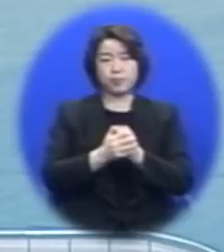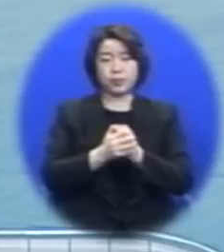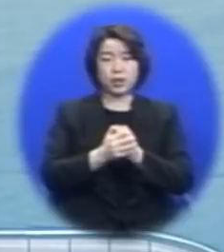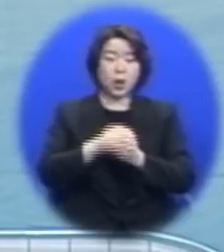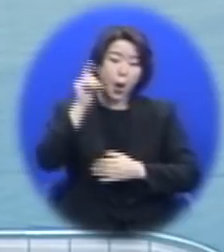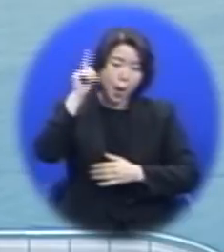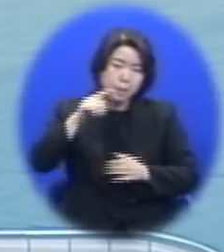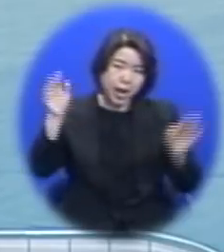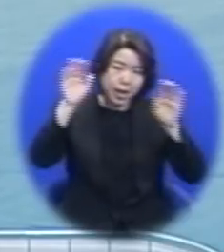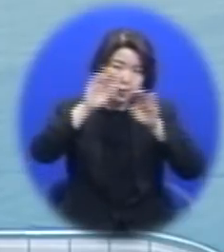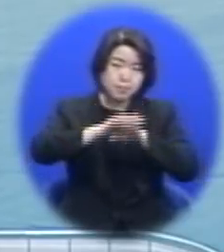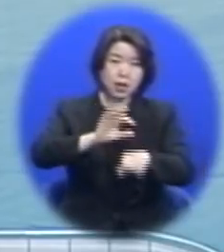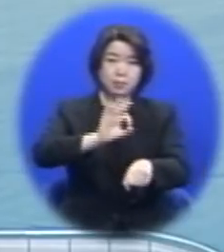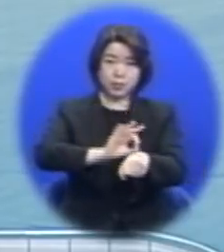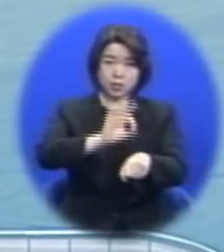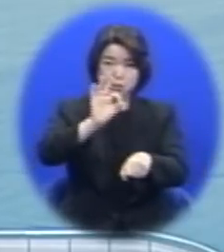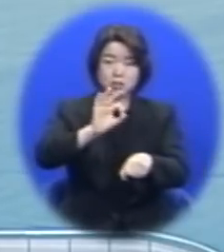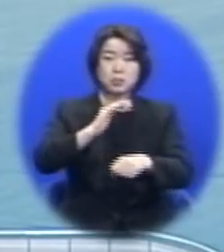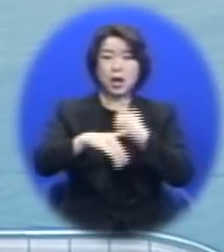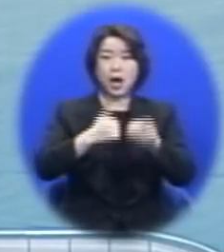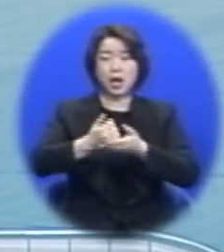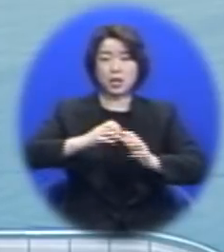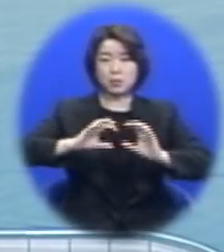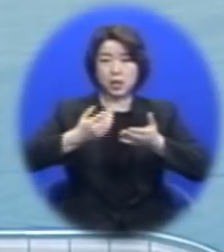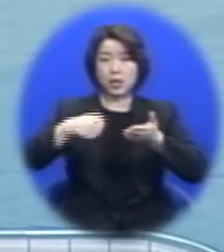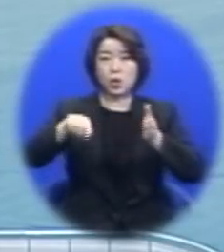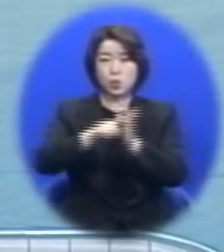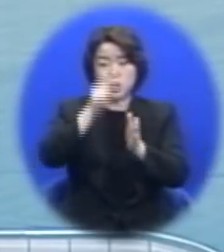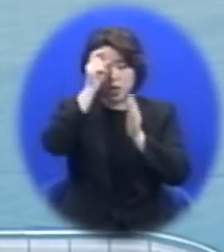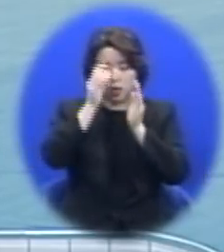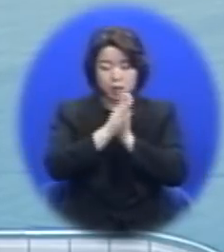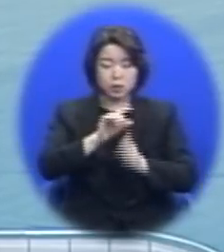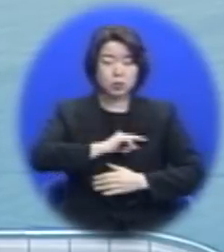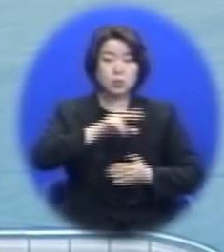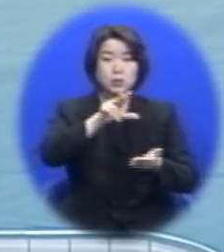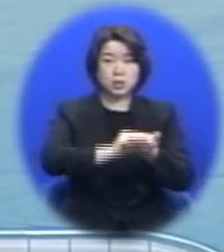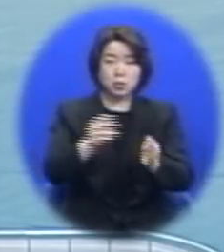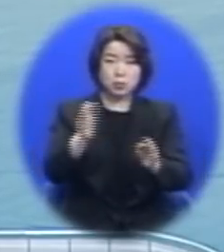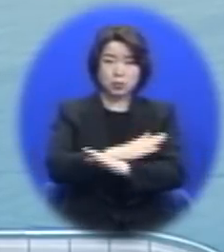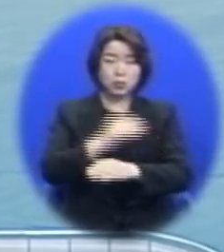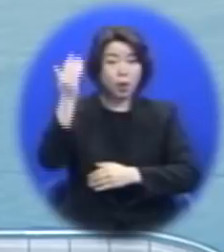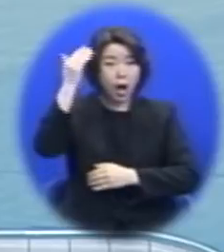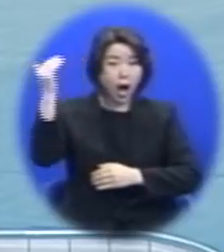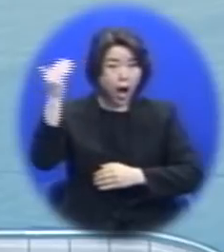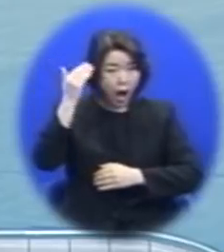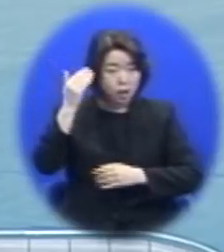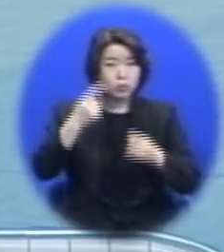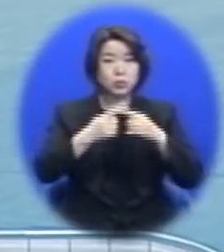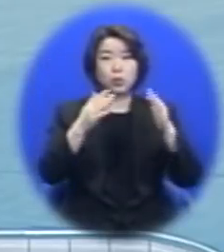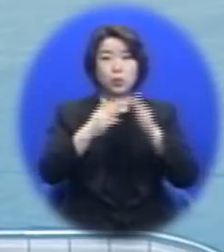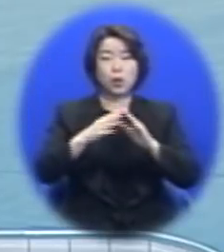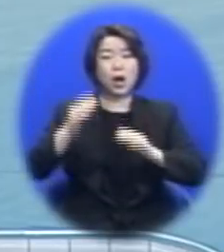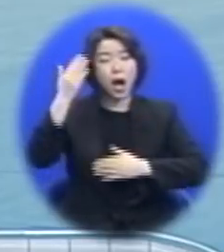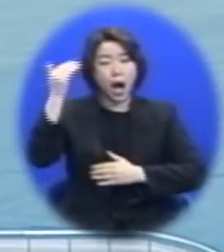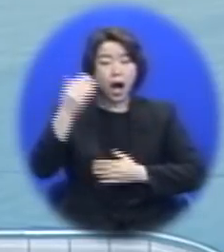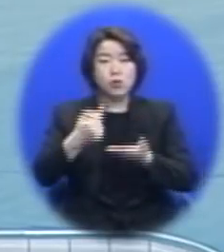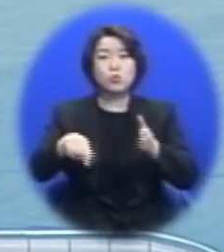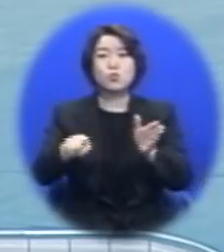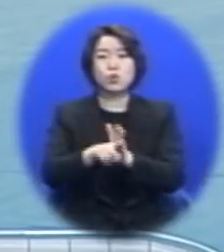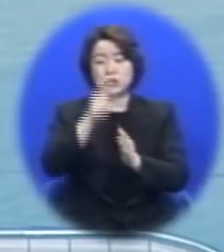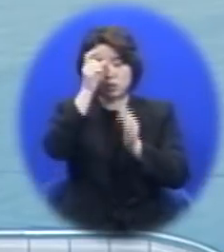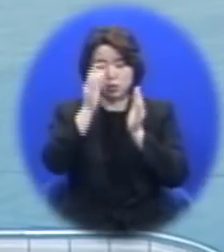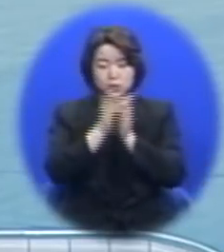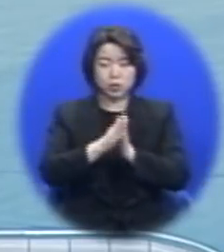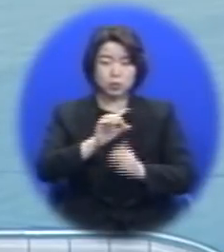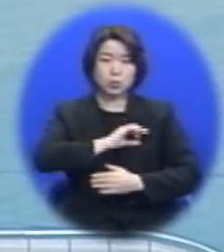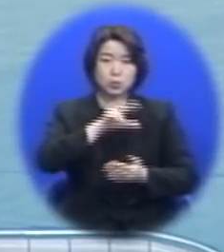여러분에게 하나님의 나라를 위한 기도 제목부터 우리 민족과 한국 교회를 위한 기도 제목을 보내드려요.